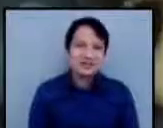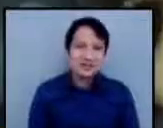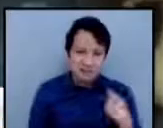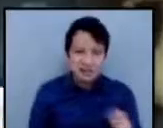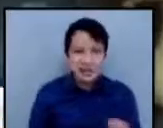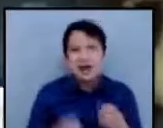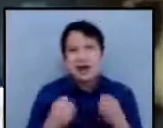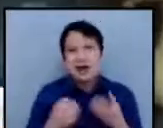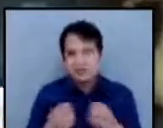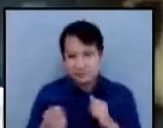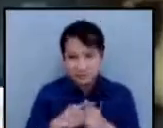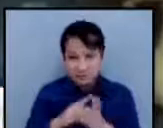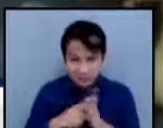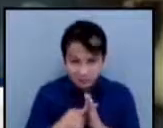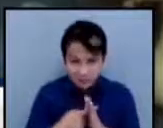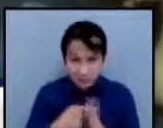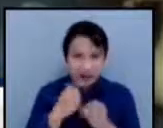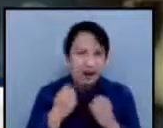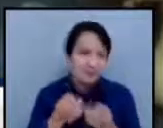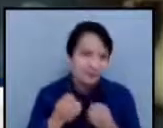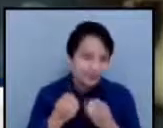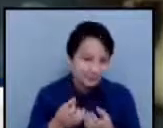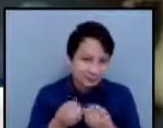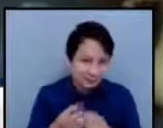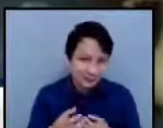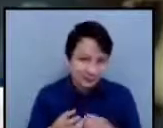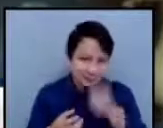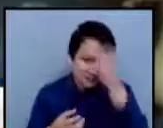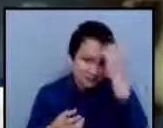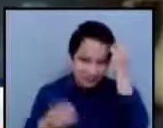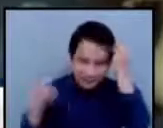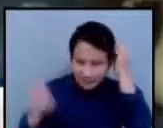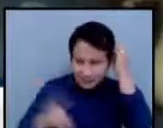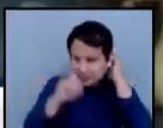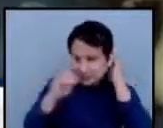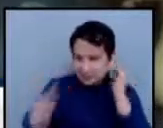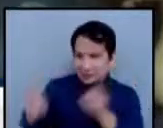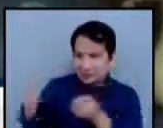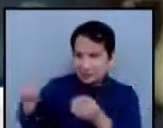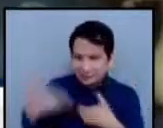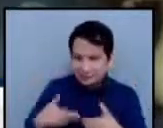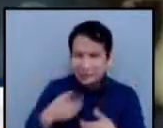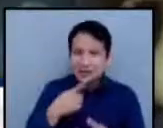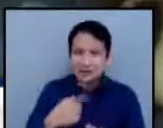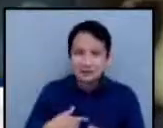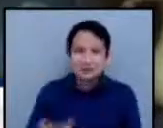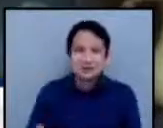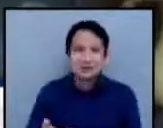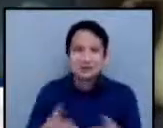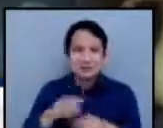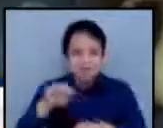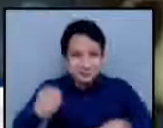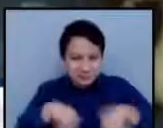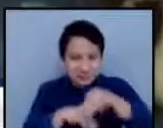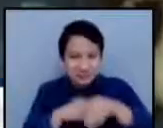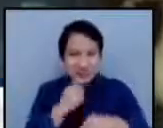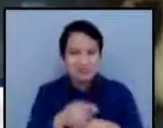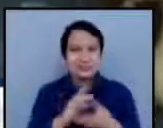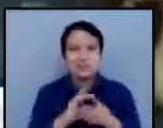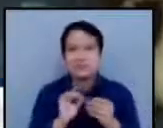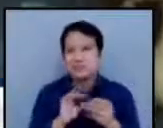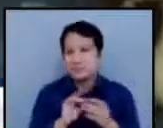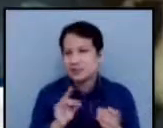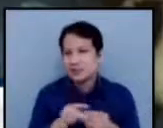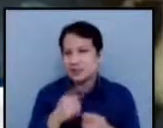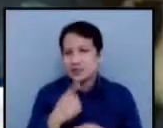nung nagsimula ako. As in, talagang tipong kada post ko, siguro mostly lahat ng mga nagko-comment, talagang bashers.